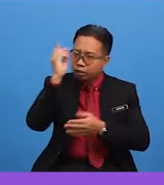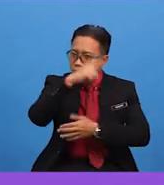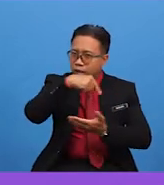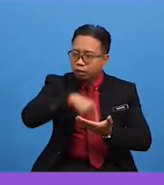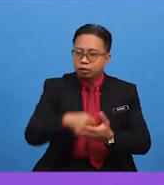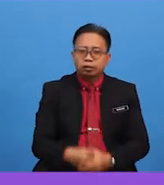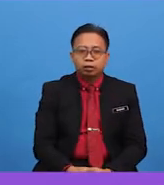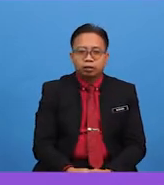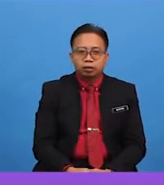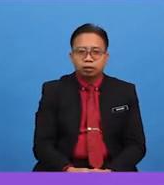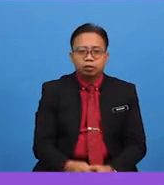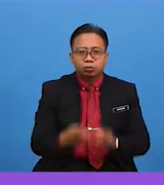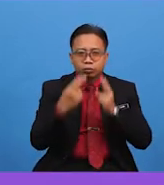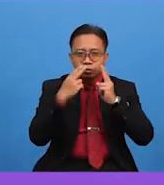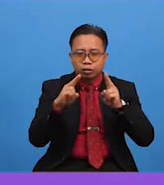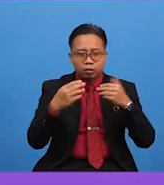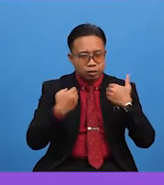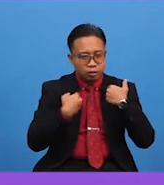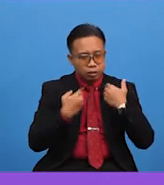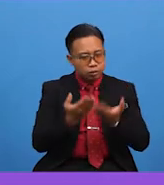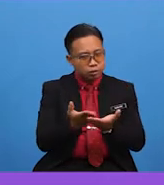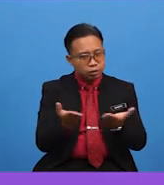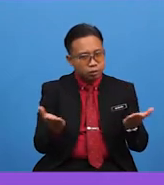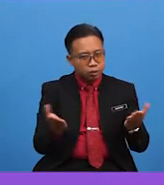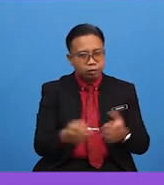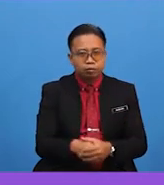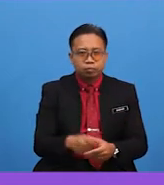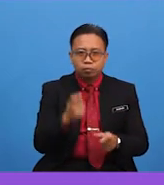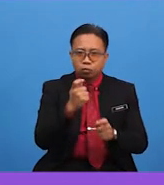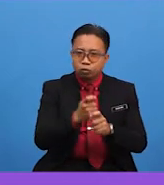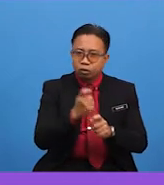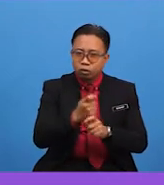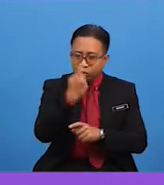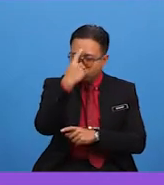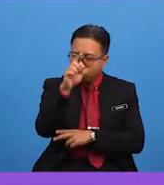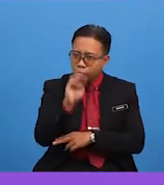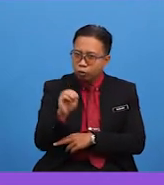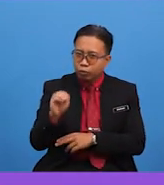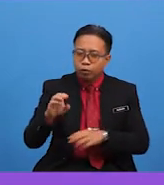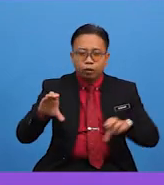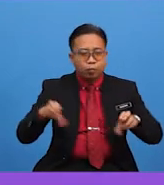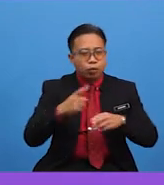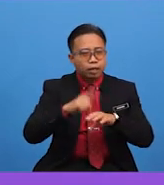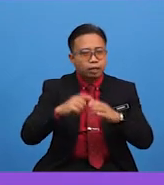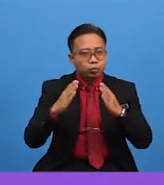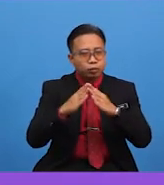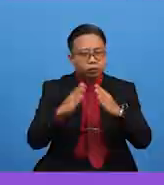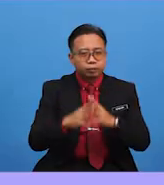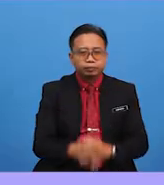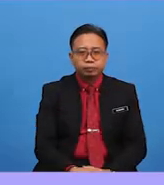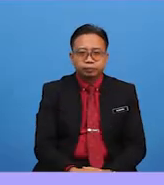ini, di sini ustazah ada sediakan tugasan untuk murid-murid lakukan di